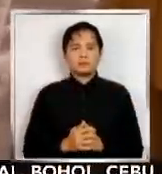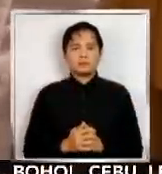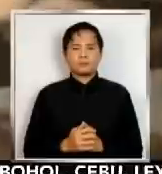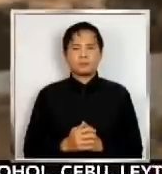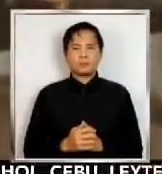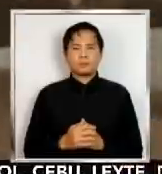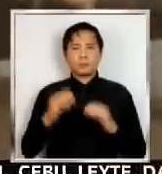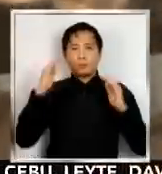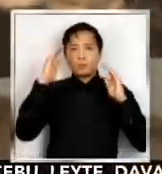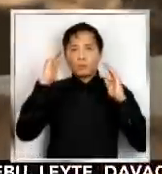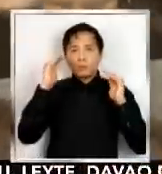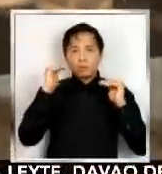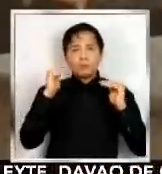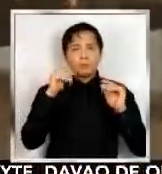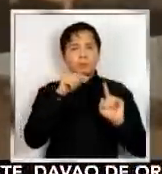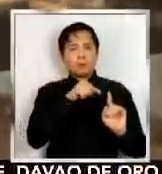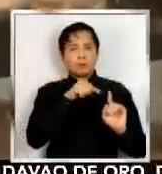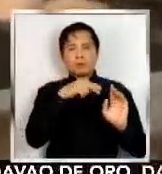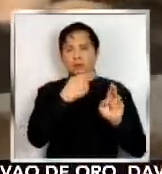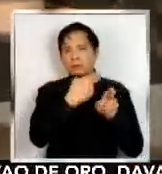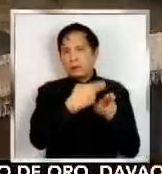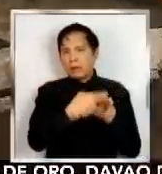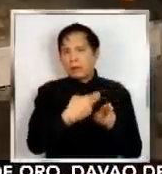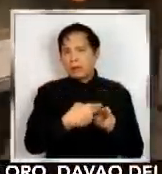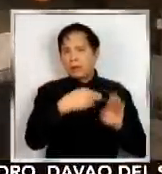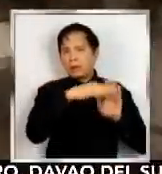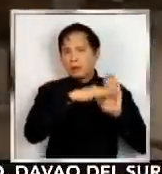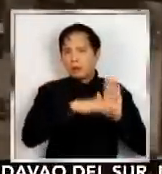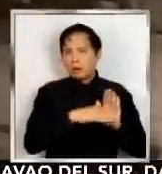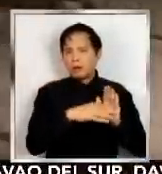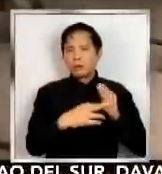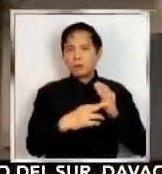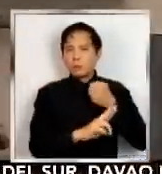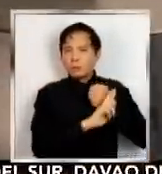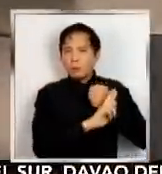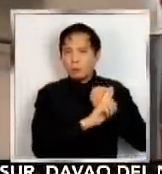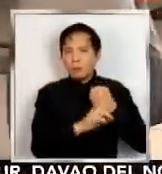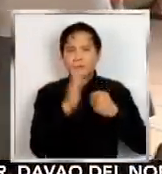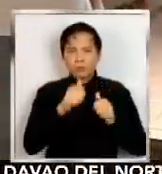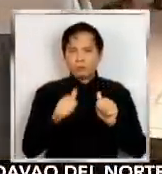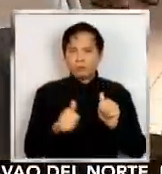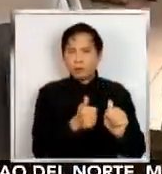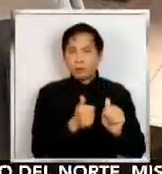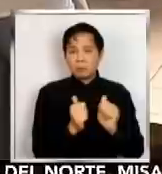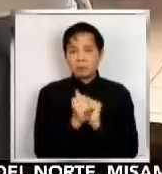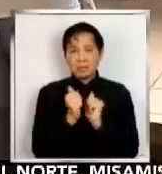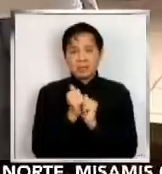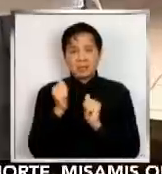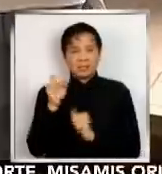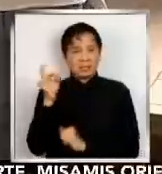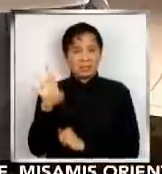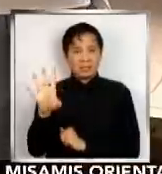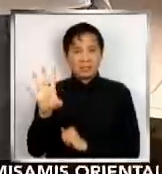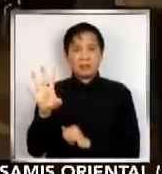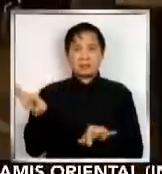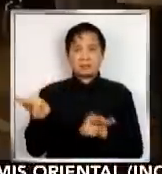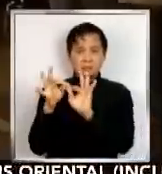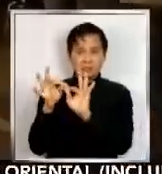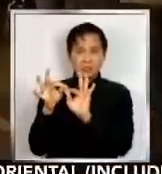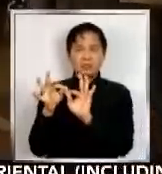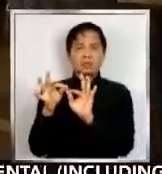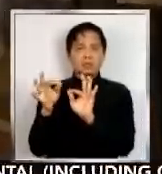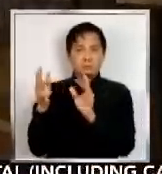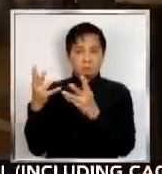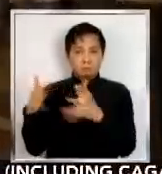reservation at sana maintindihan po ng lahat na dahil iisang misa lang, wag na magtipon-tipon sa labas ng simbahan kung wala po silang reservation